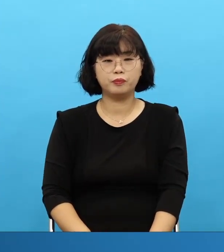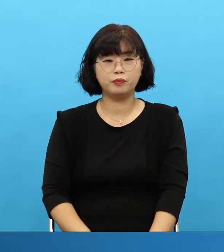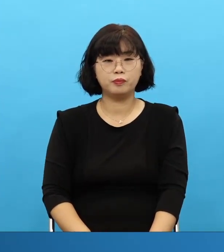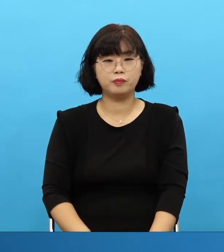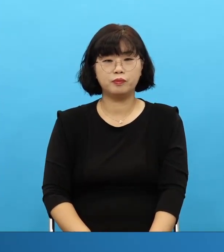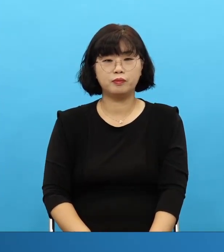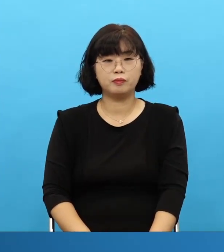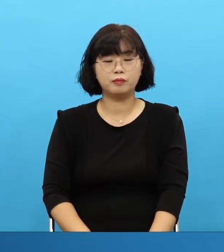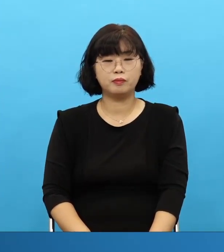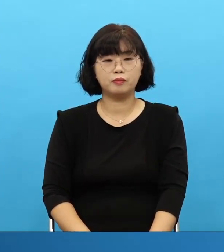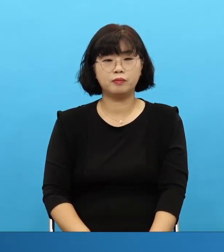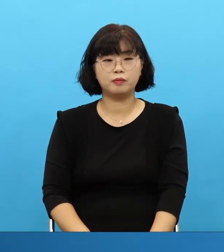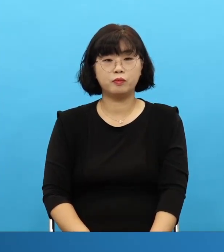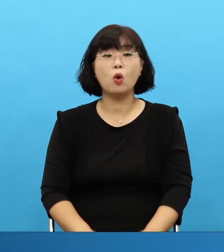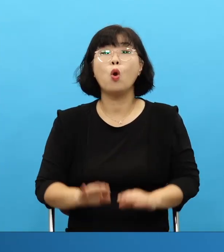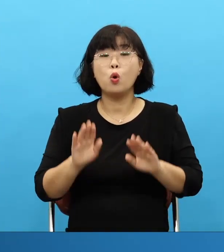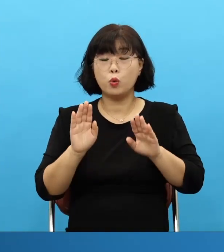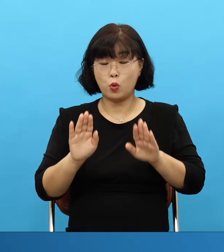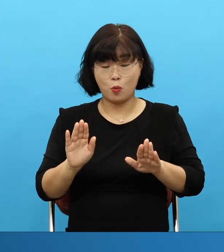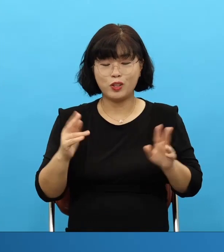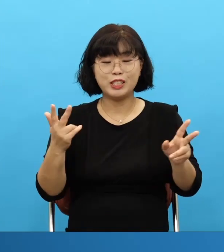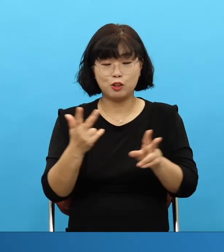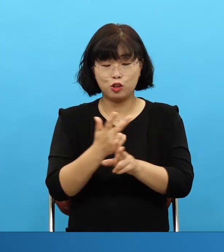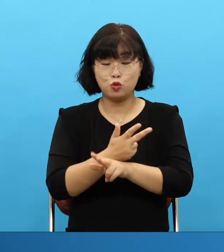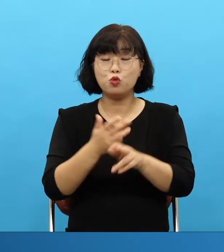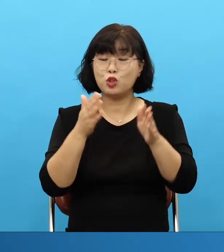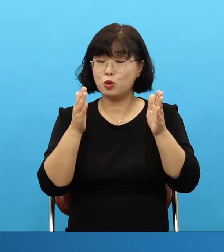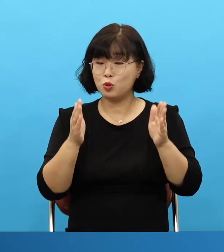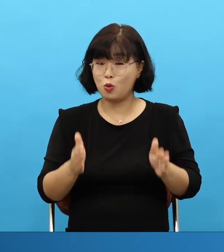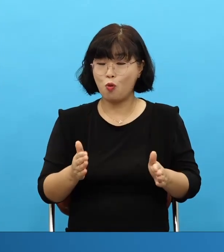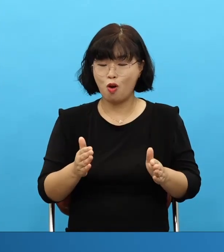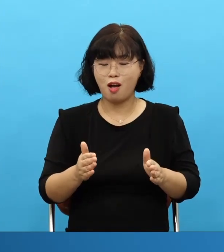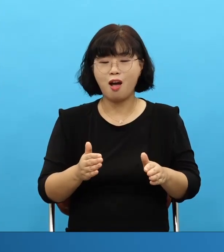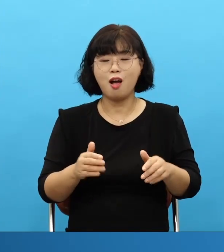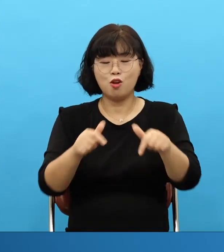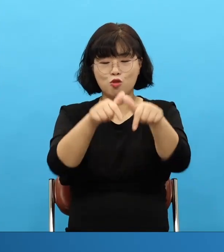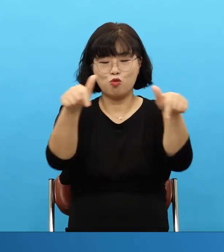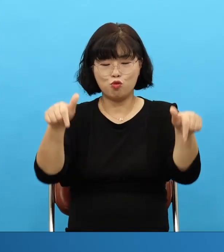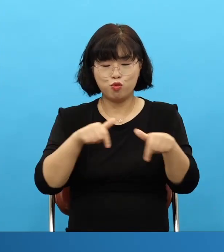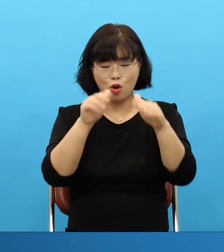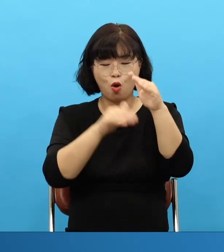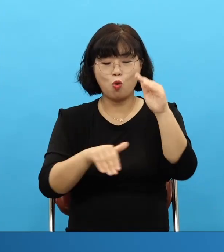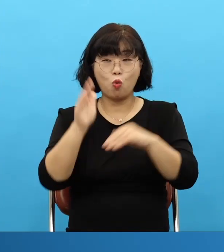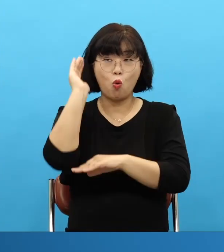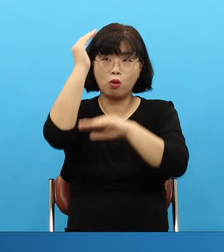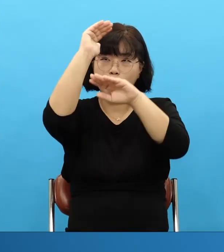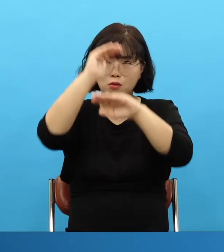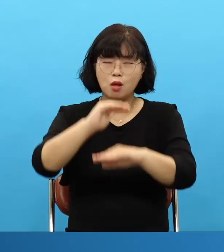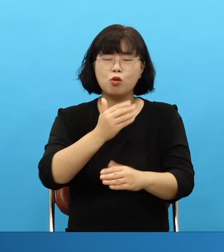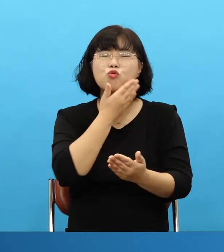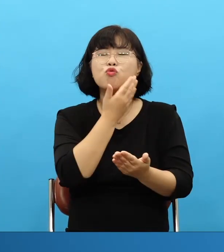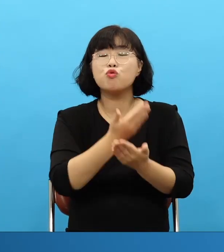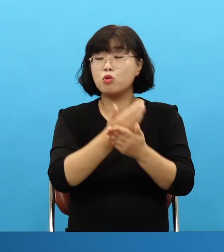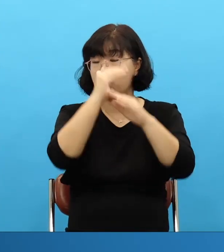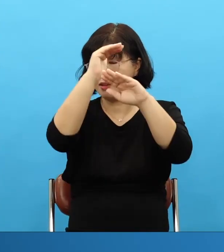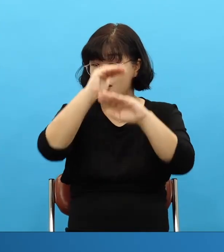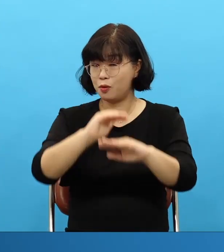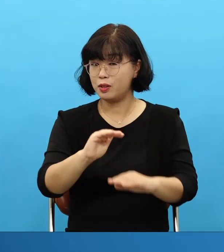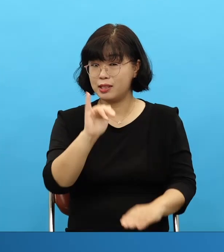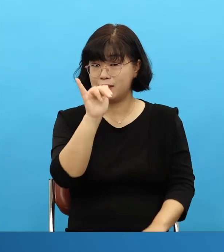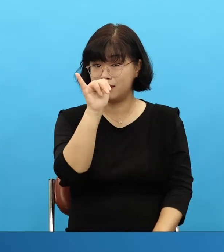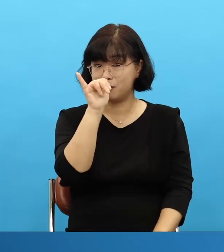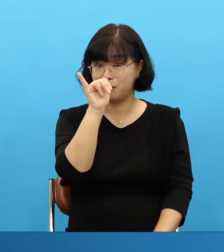그래서 이번 주간에 구역공과는 굉장히 중요한 공과입니다. 이 부분이